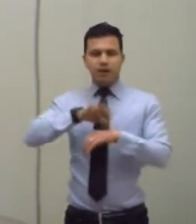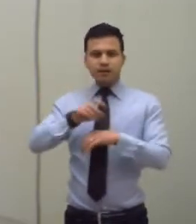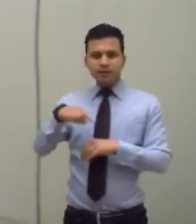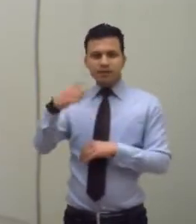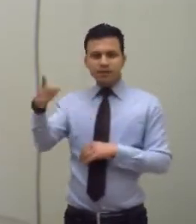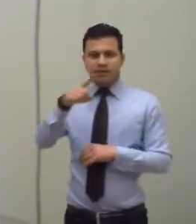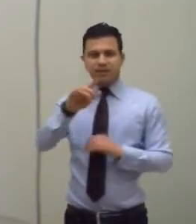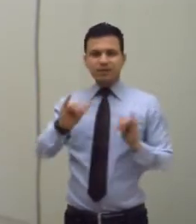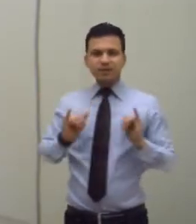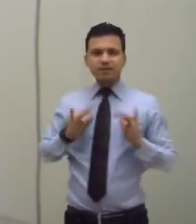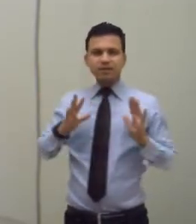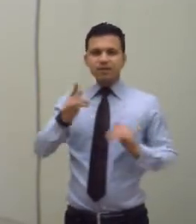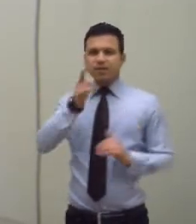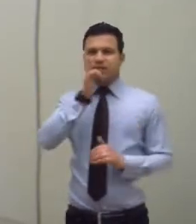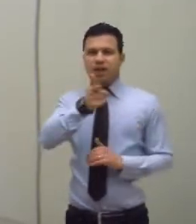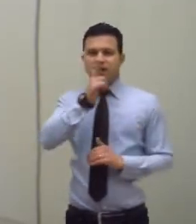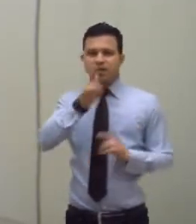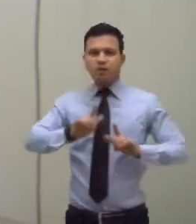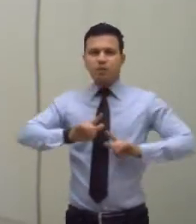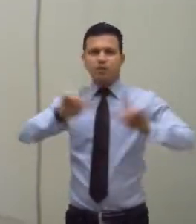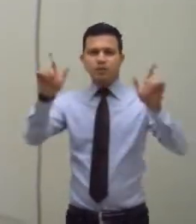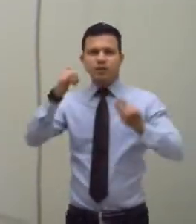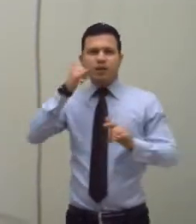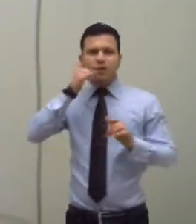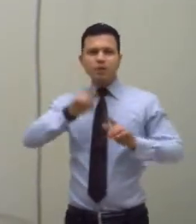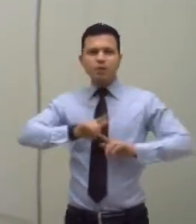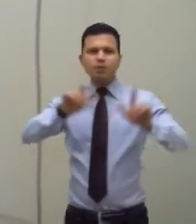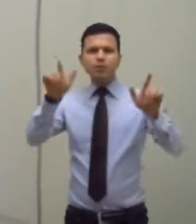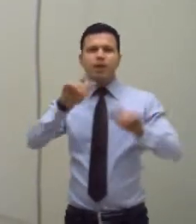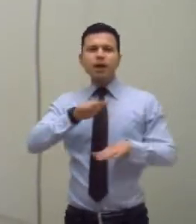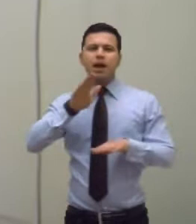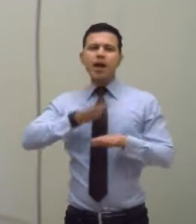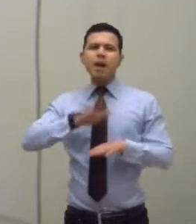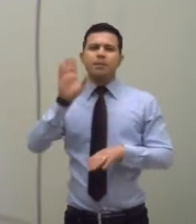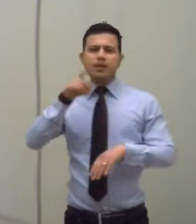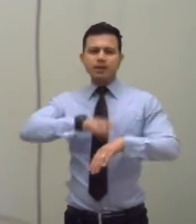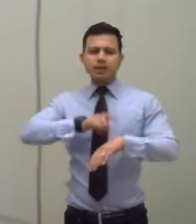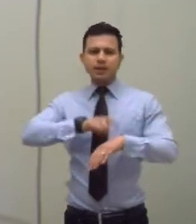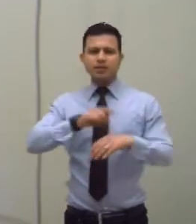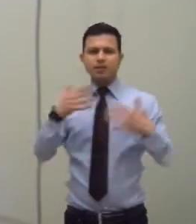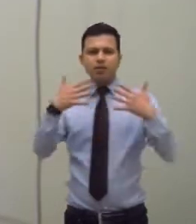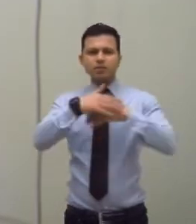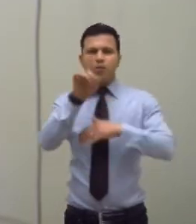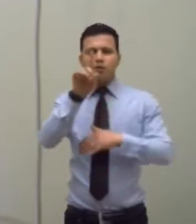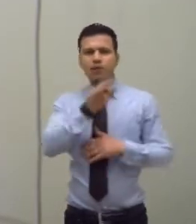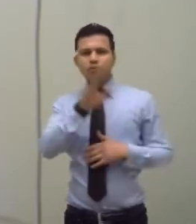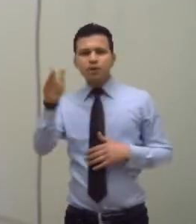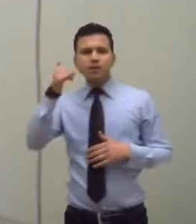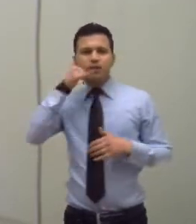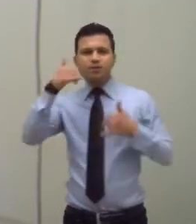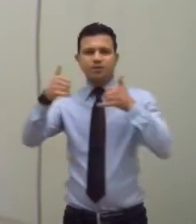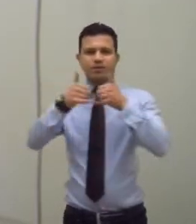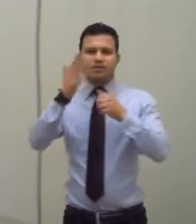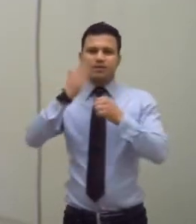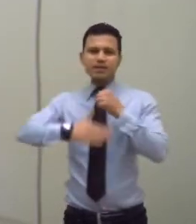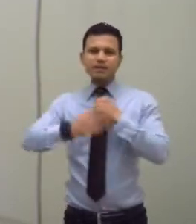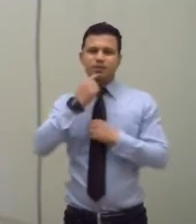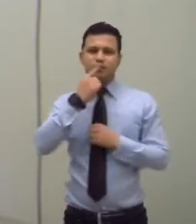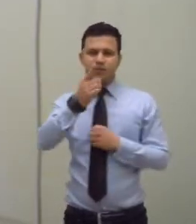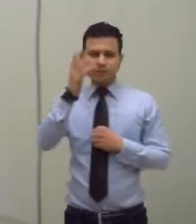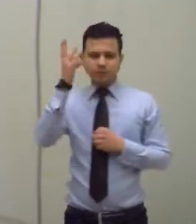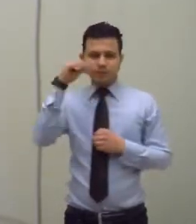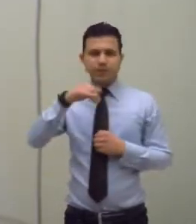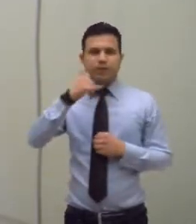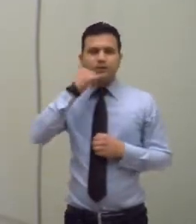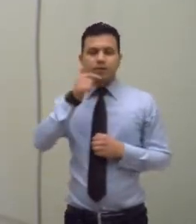diğer hasta, hasta yakınlarını rahatsız etmemeye ve saat 22'den sonra telefon görüşmesi yapmamaya özen gösteriniz. Ayrıca